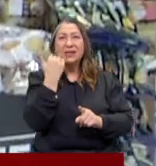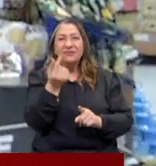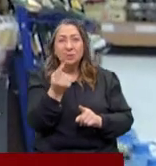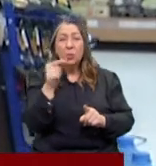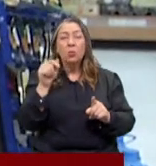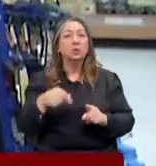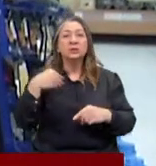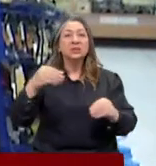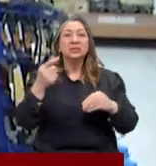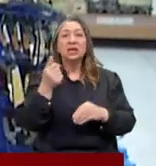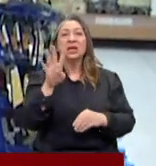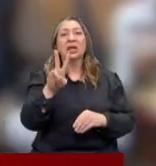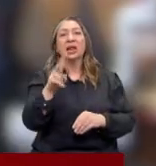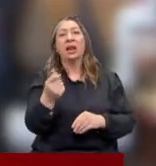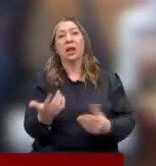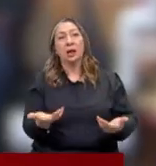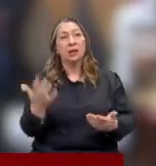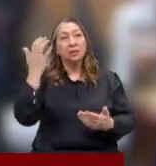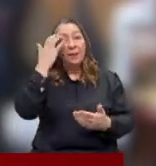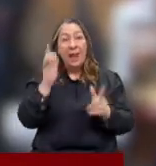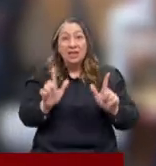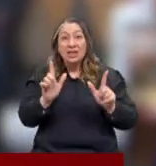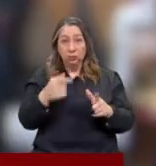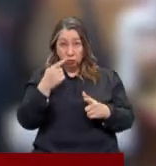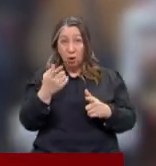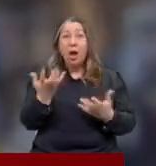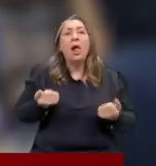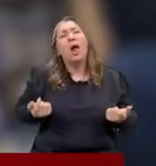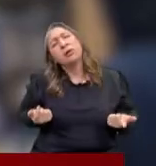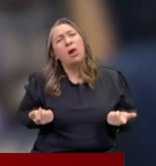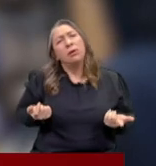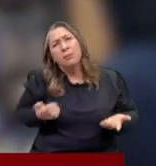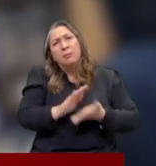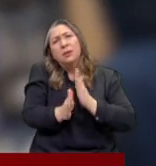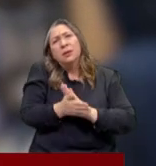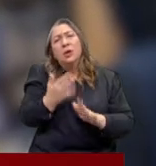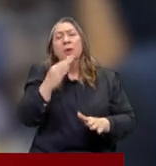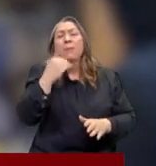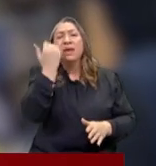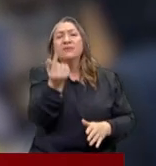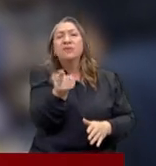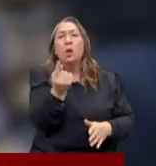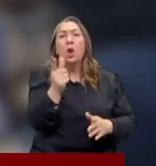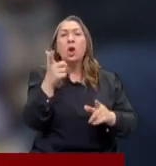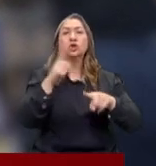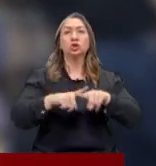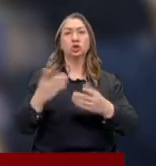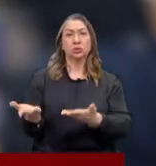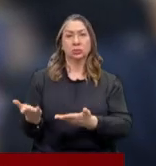fasulyenin bugünkü satış fiyatı 42 lira. Temel ihtiyaç diyoruz ya mesela. Alamıyoruz. Şimdi kuru fasulye lükse